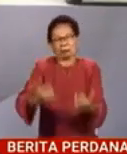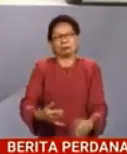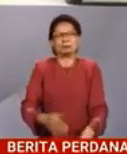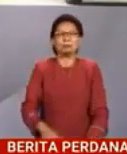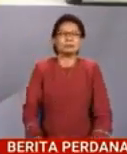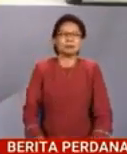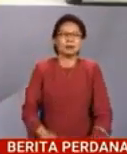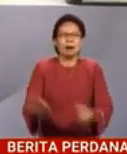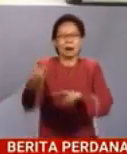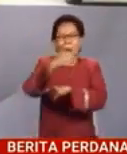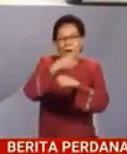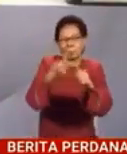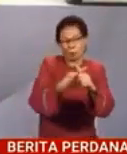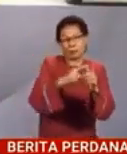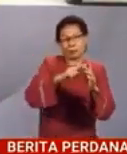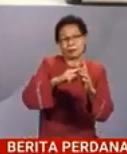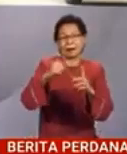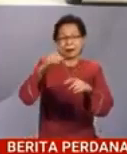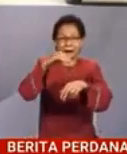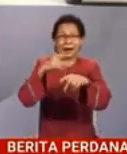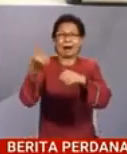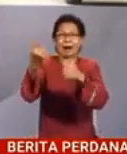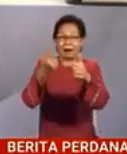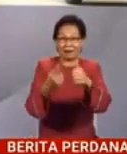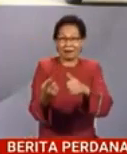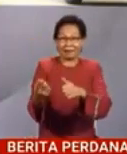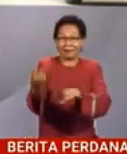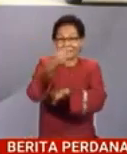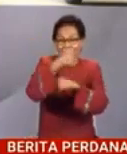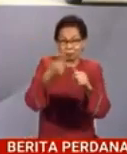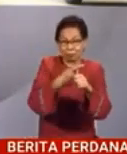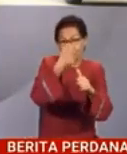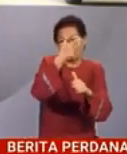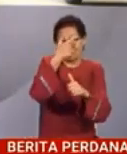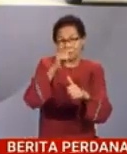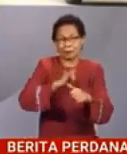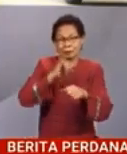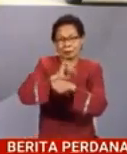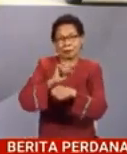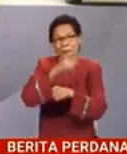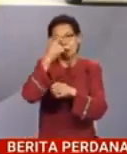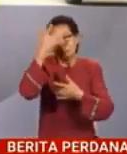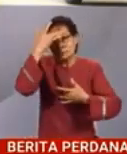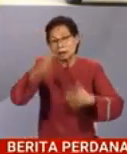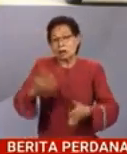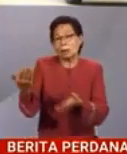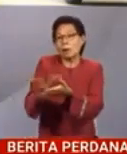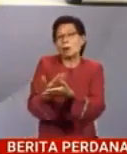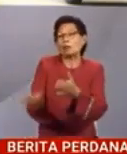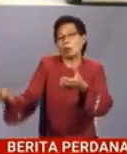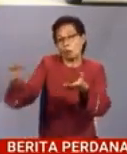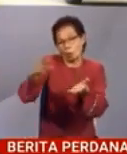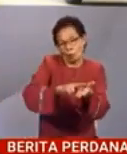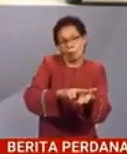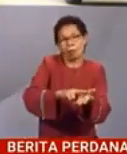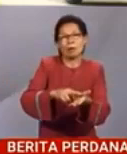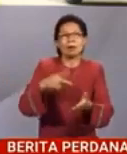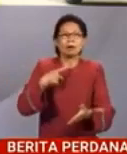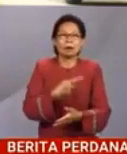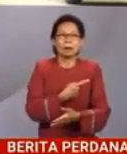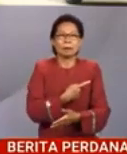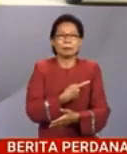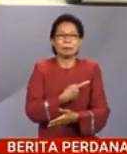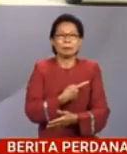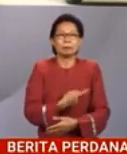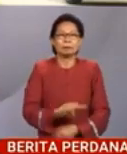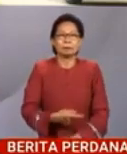saya terpaksa kembali bertugas disebabkan kita ada penerimaan pesakit terbaru iaitu daripada Depot Immigration. So dia akan incoming, patient